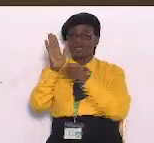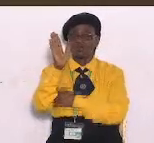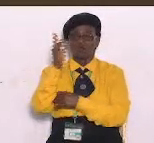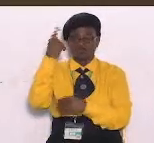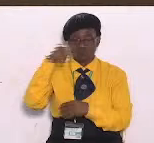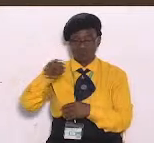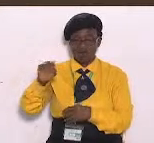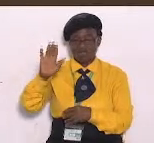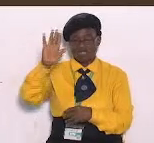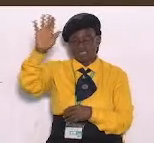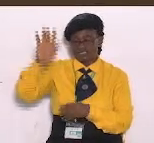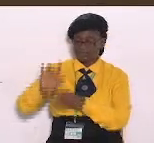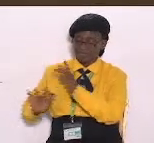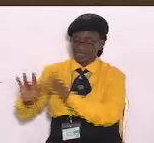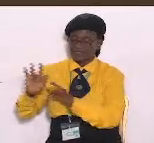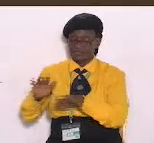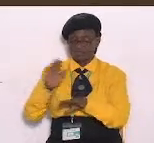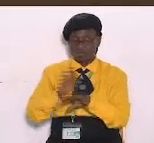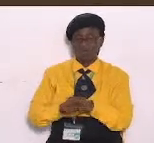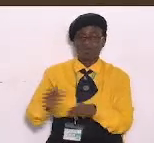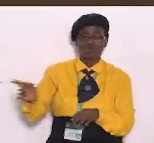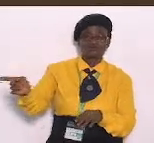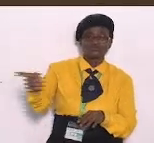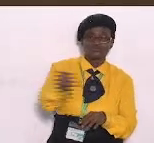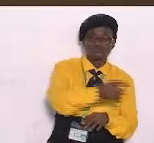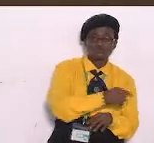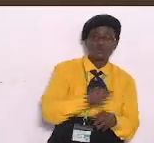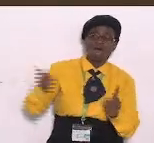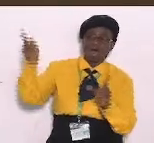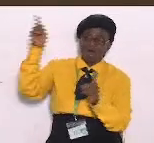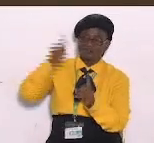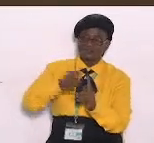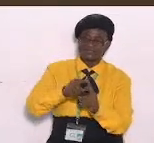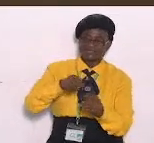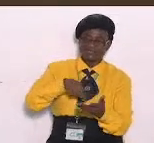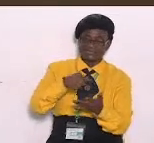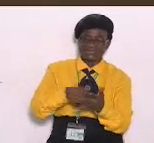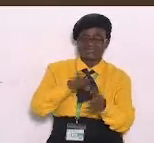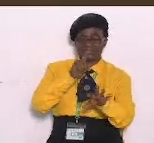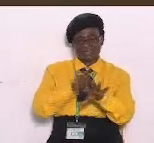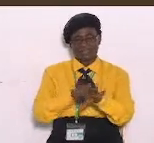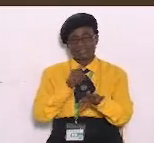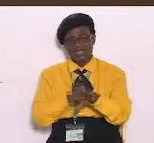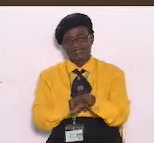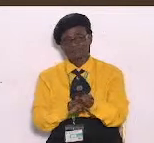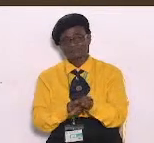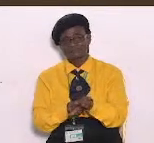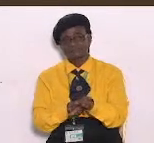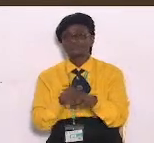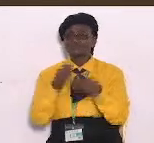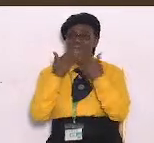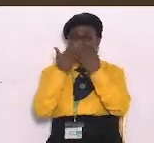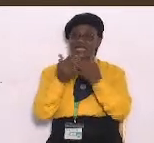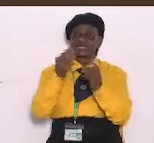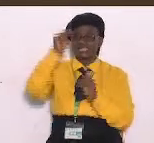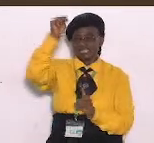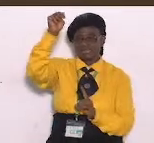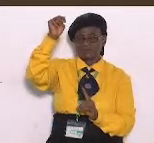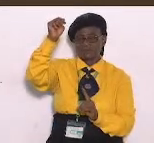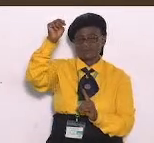Dieu pour Sa miséricorde concernant ta vie jusqu'à maintenant